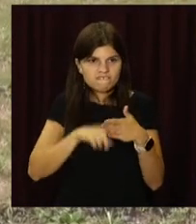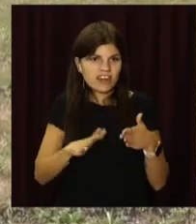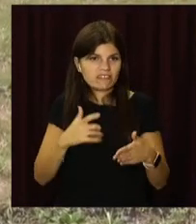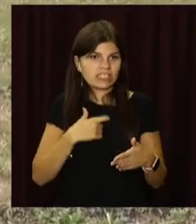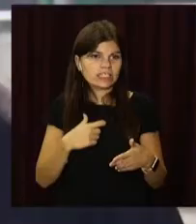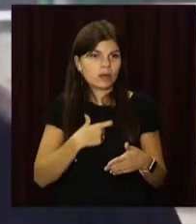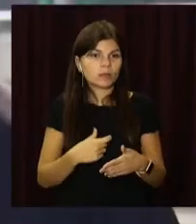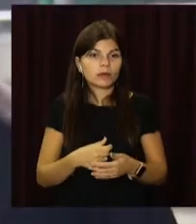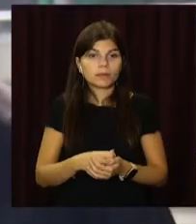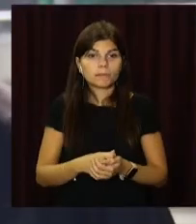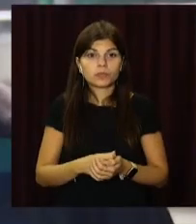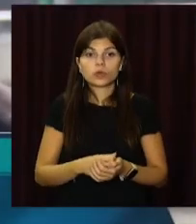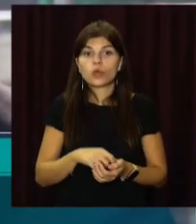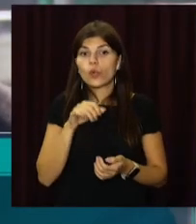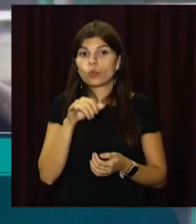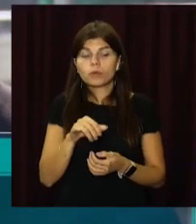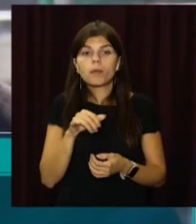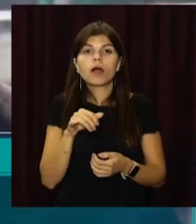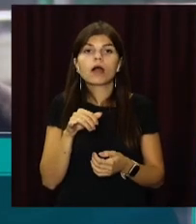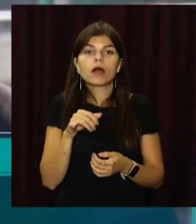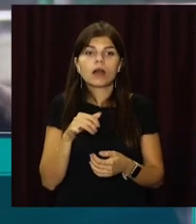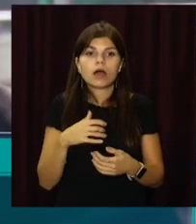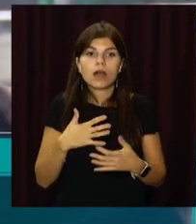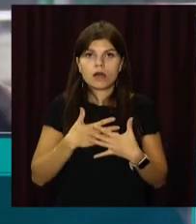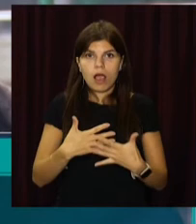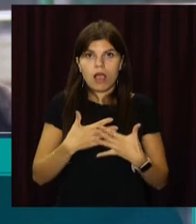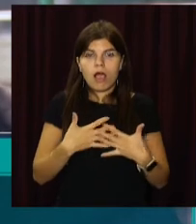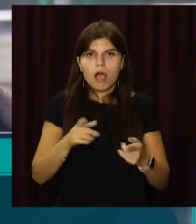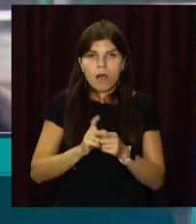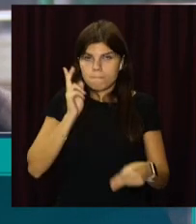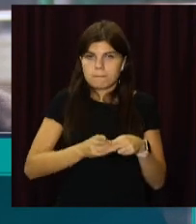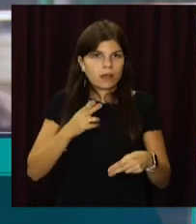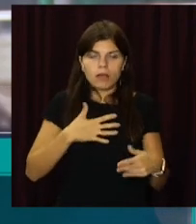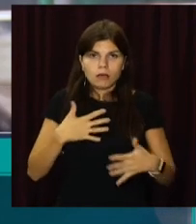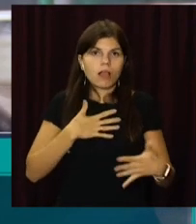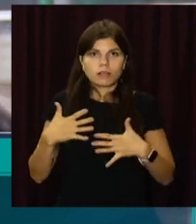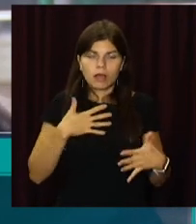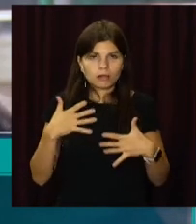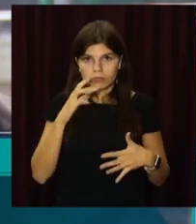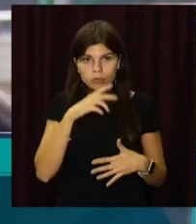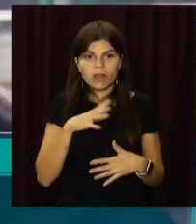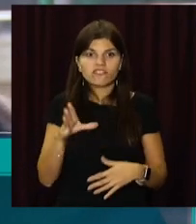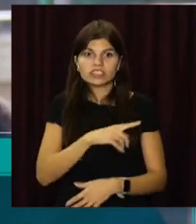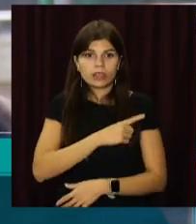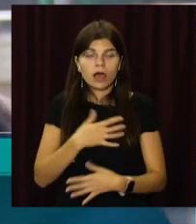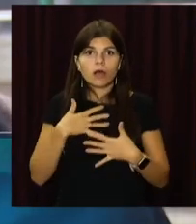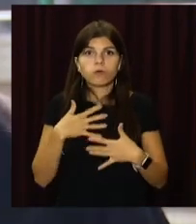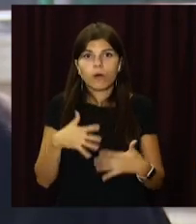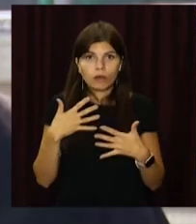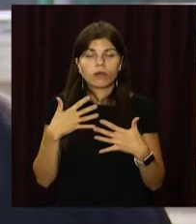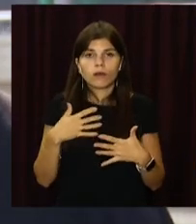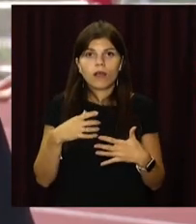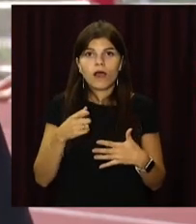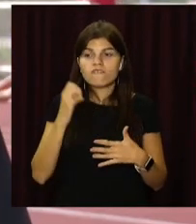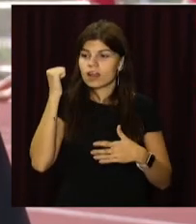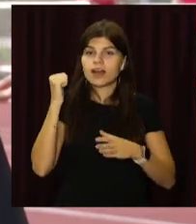говорить спортсмен. У тебе різко дихання збивається, тому що вся сила, все дихання – це уходит в